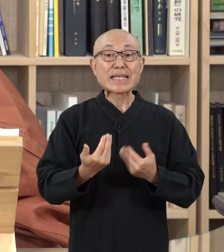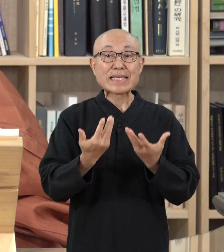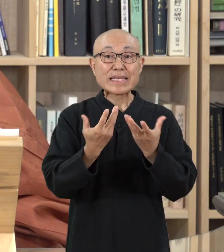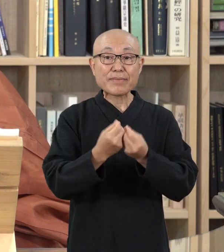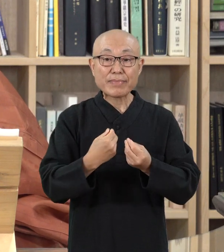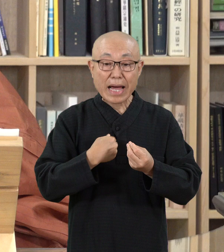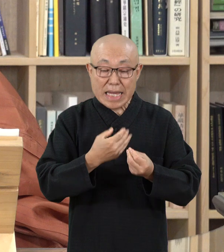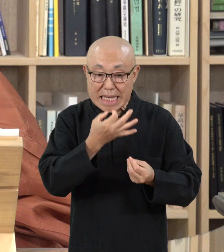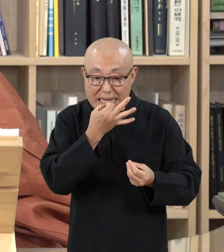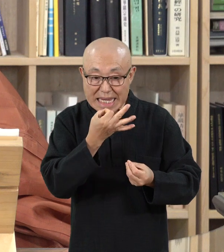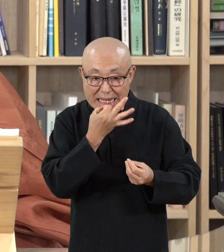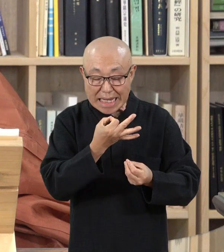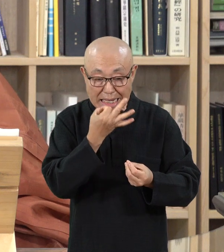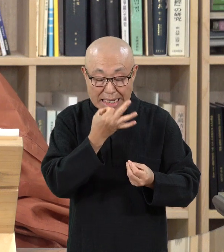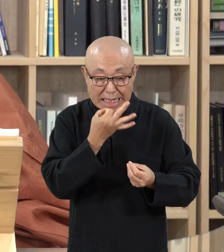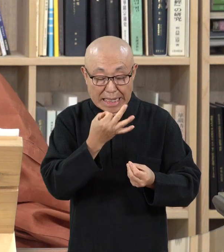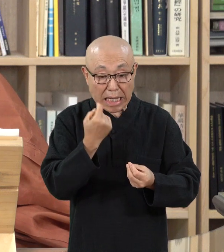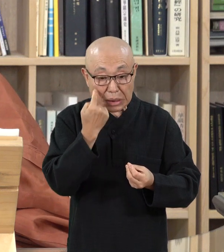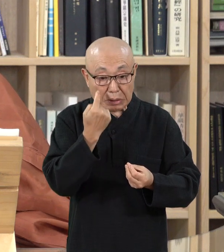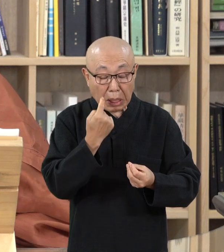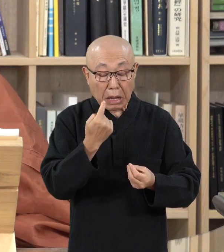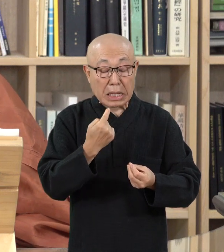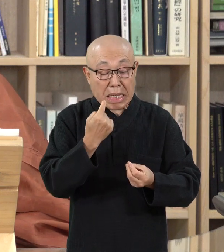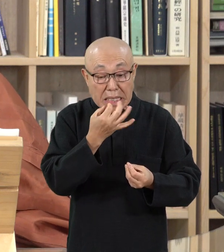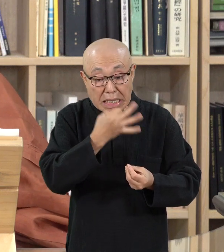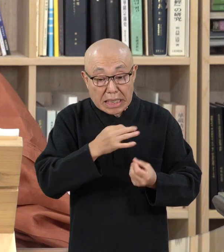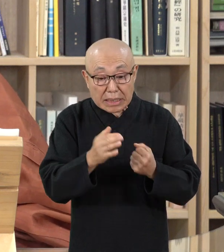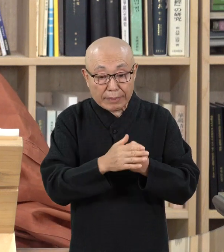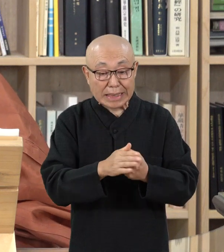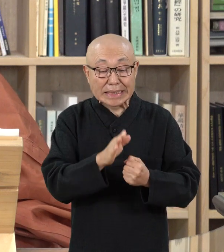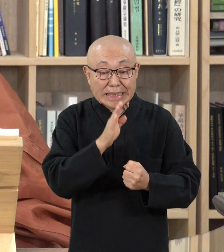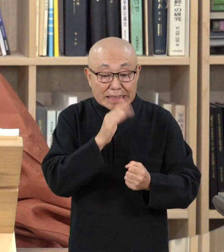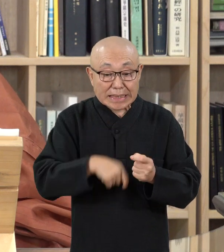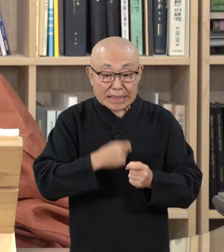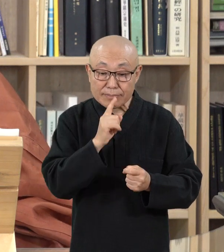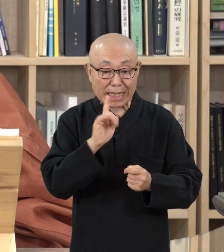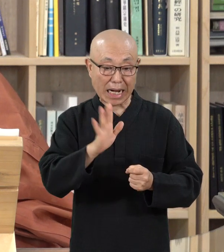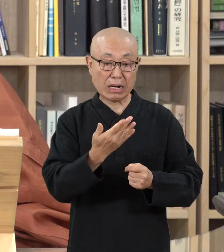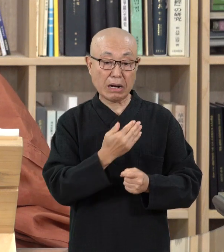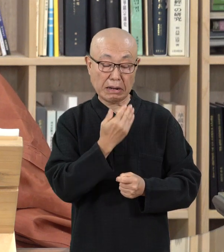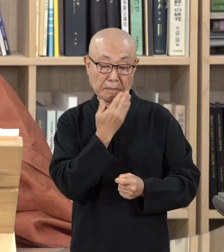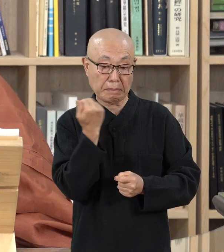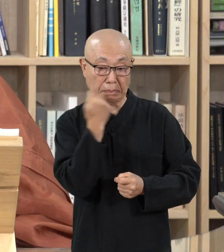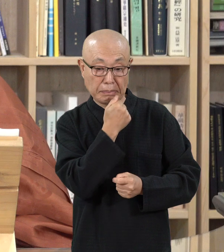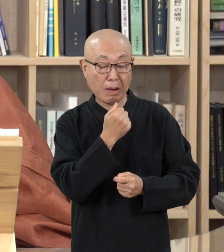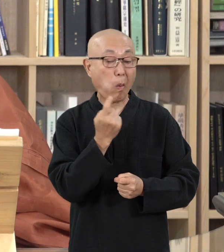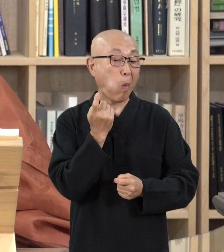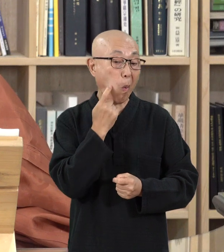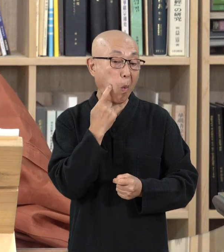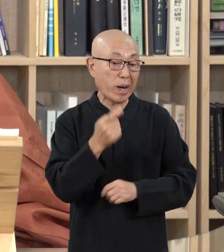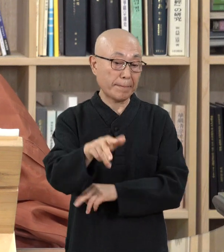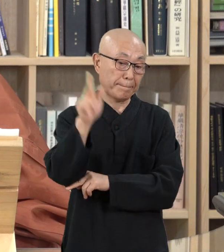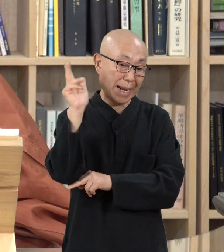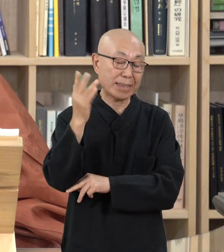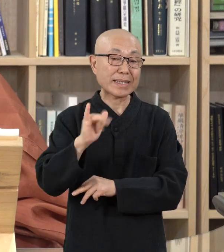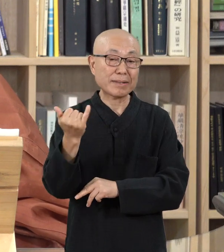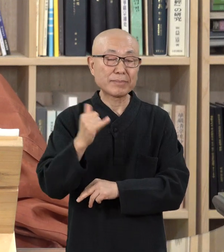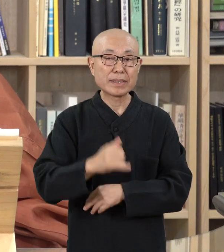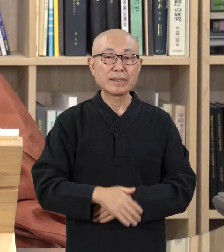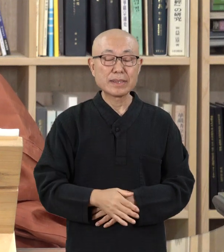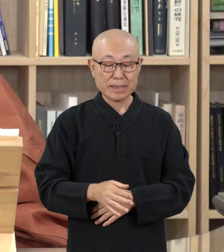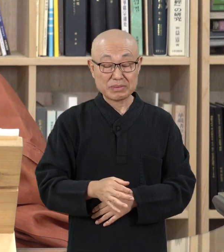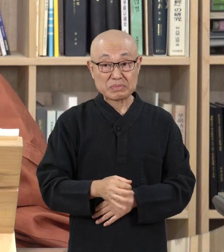좀 이익을 받기 위해서 진실한 말을 해야 되는데 그렇지 못한 것. 또 풍부한 재산을 갖고